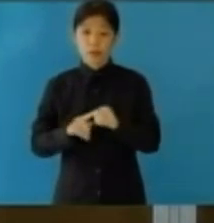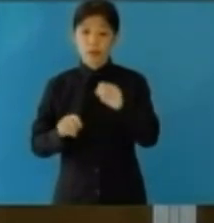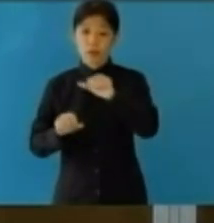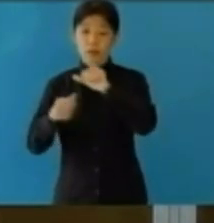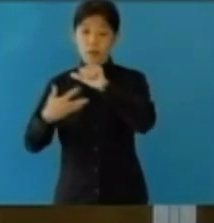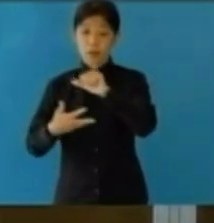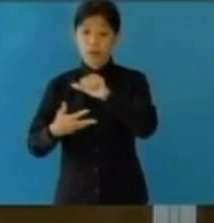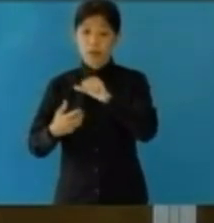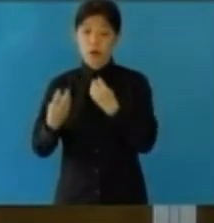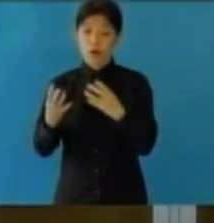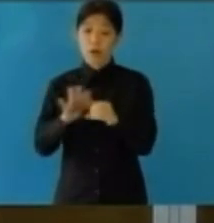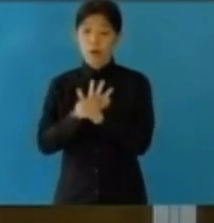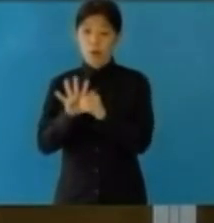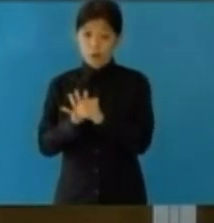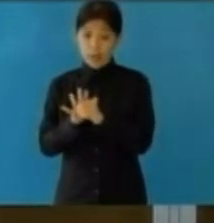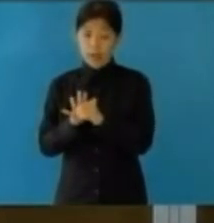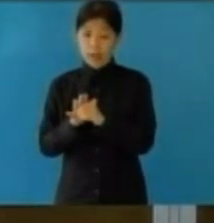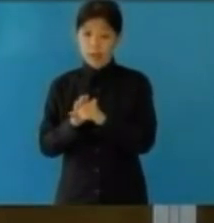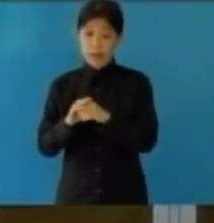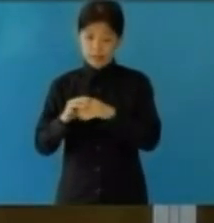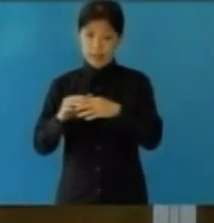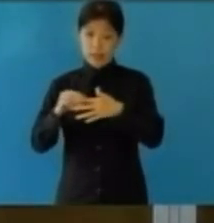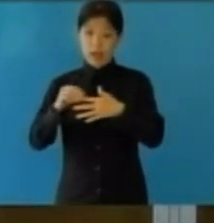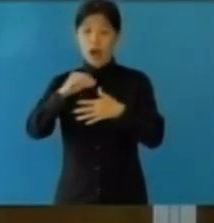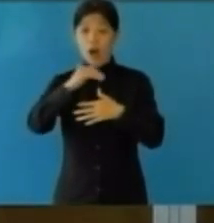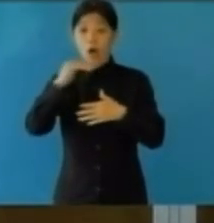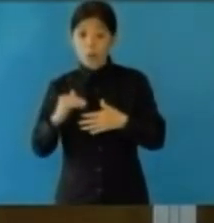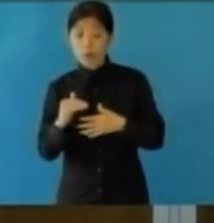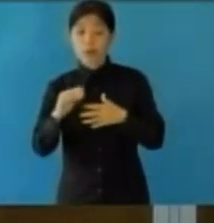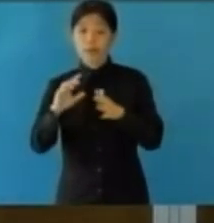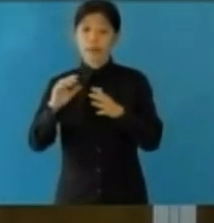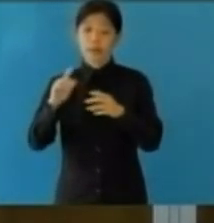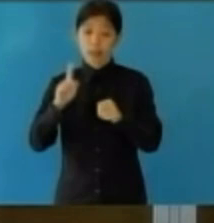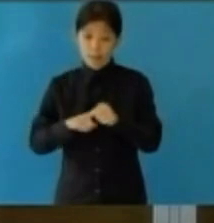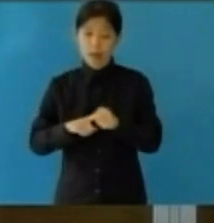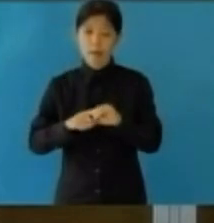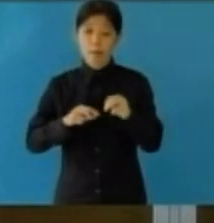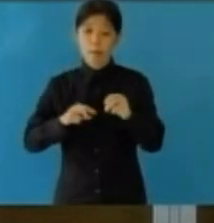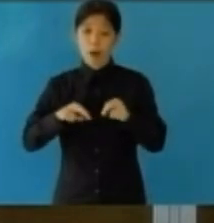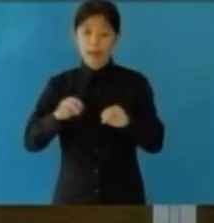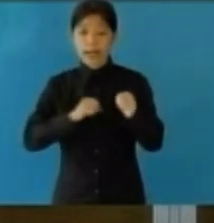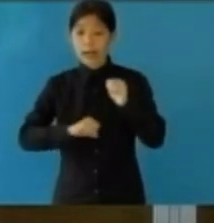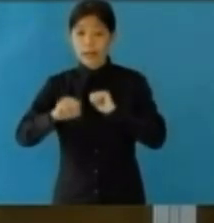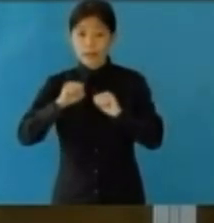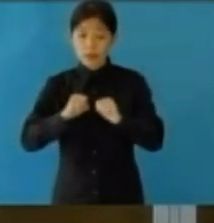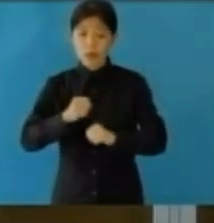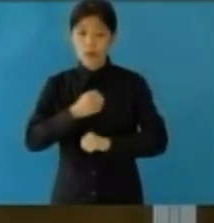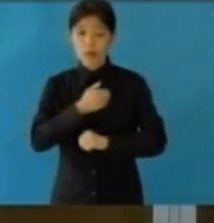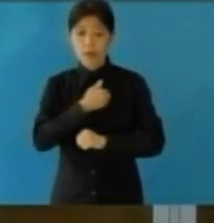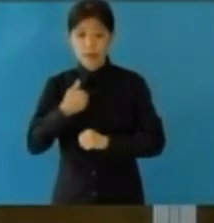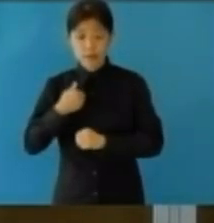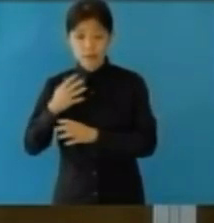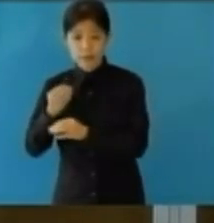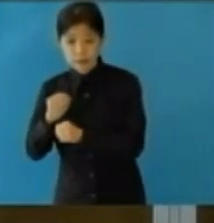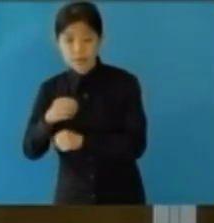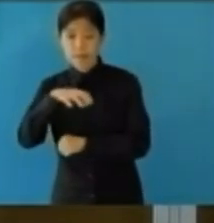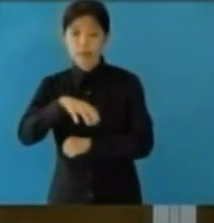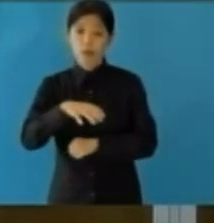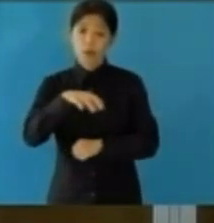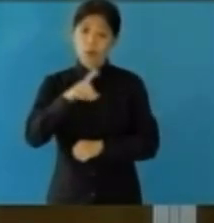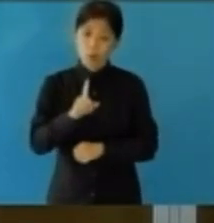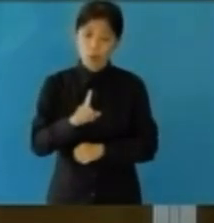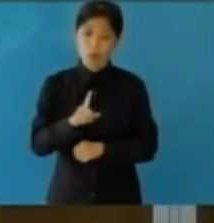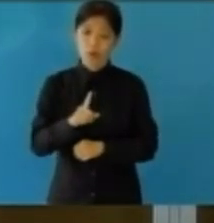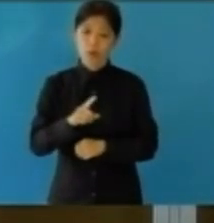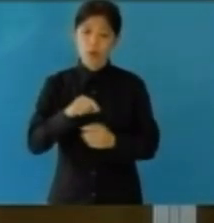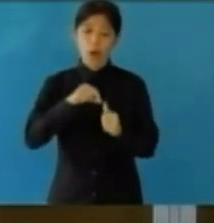新型コロナの5類移行を踏まえ、ボランティア登録者の活動可能な日にち、場所等を調整し、配置計